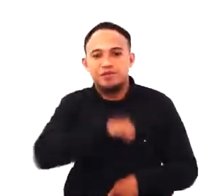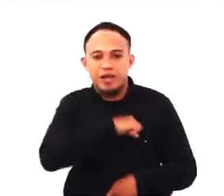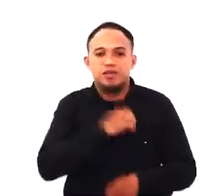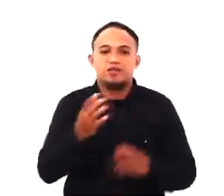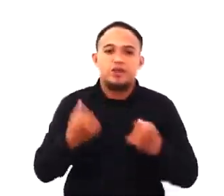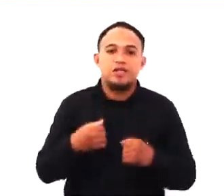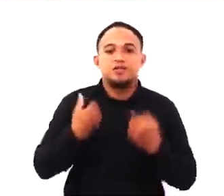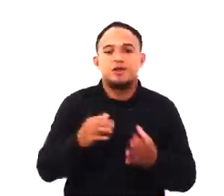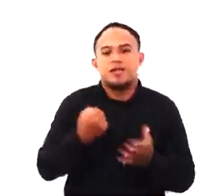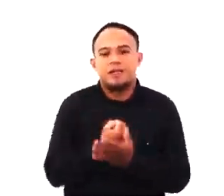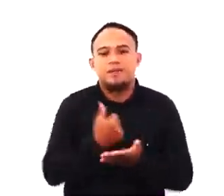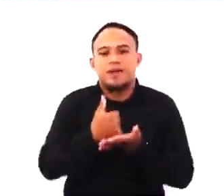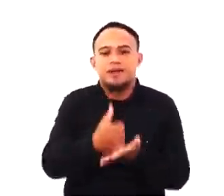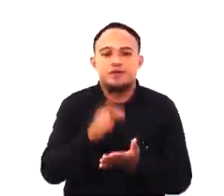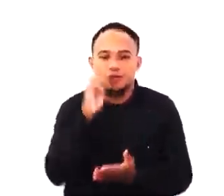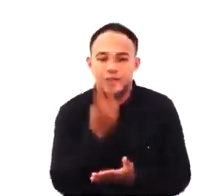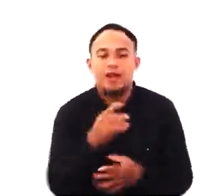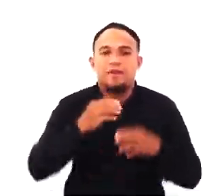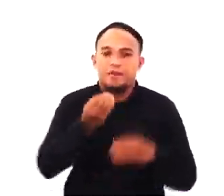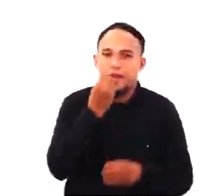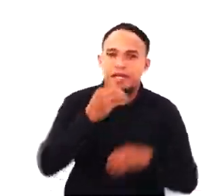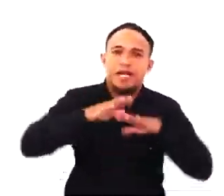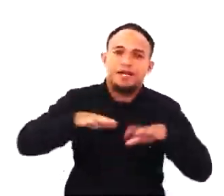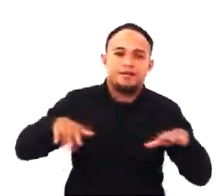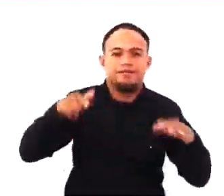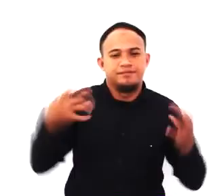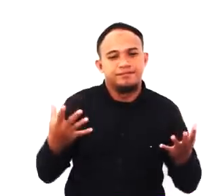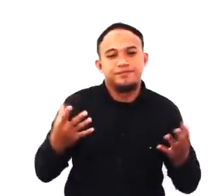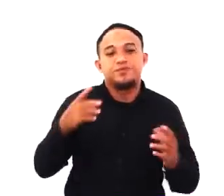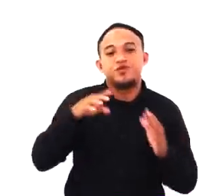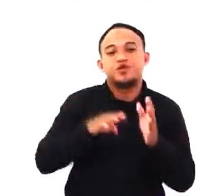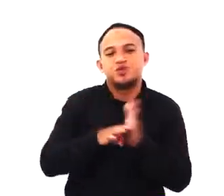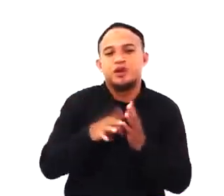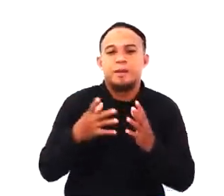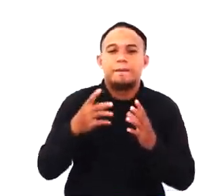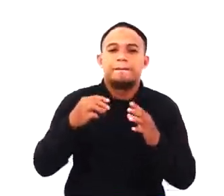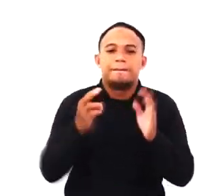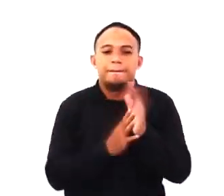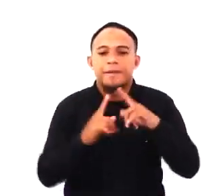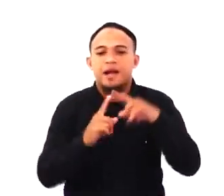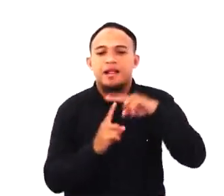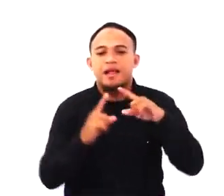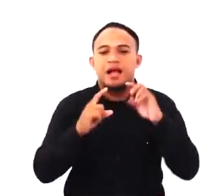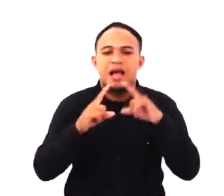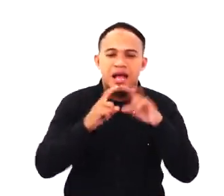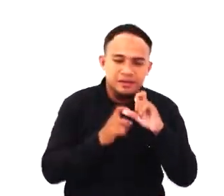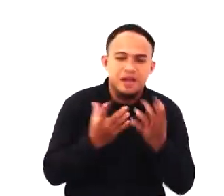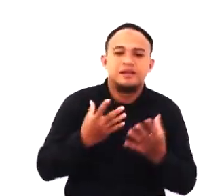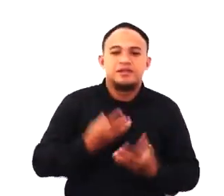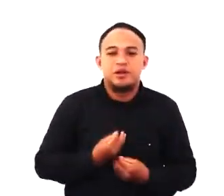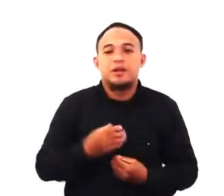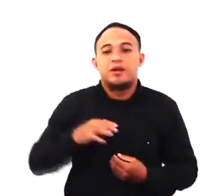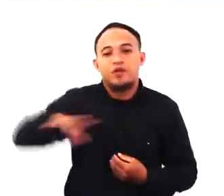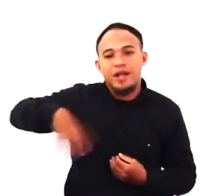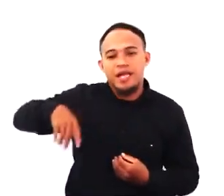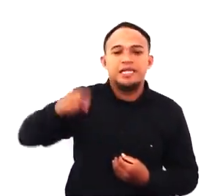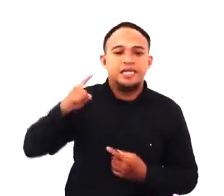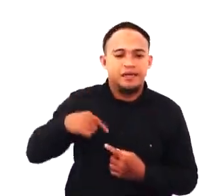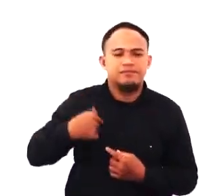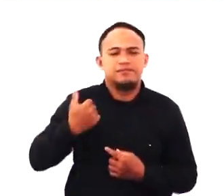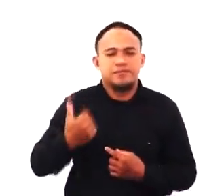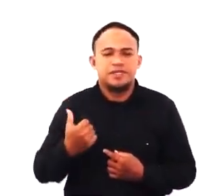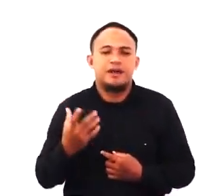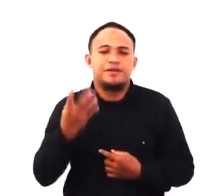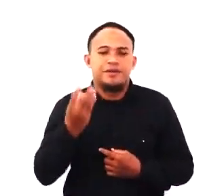Sebelumnya, Dinas Sosial juga menyerahkan bantuan berupa makanan anak, kasur, matras, selimut, family